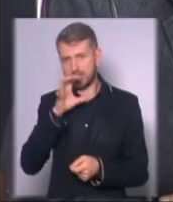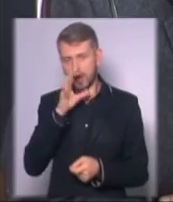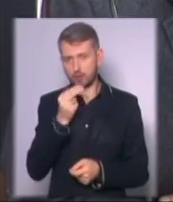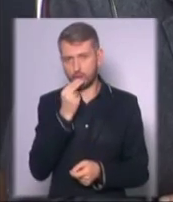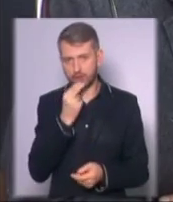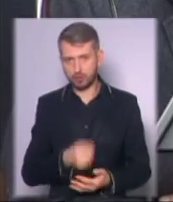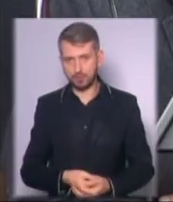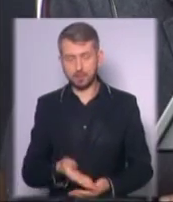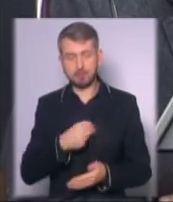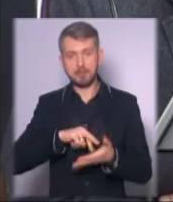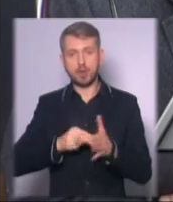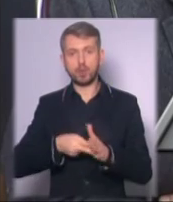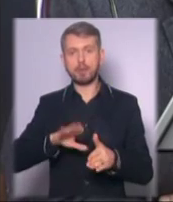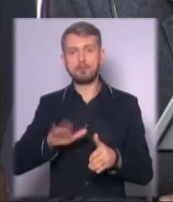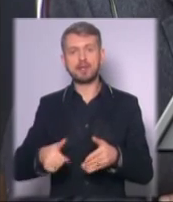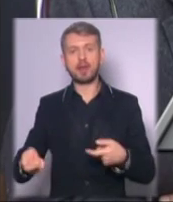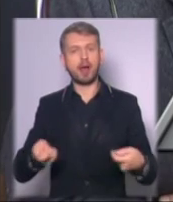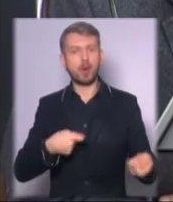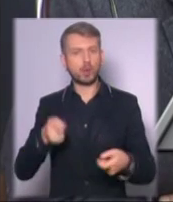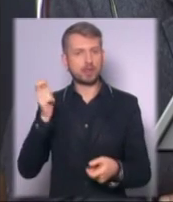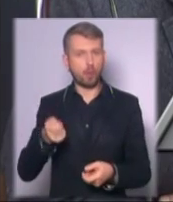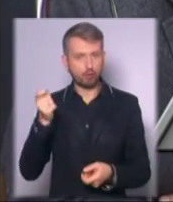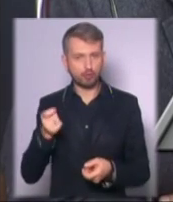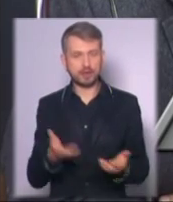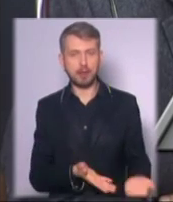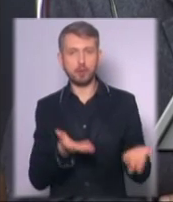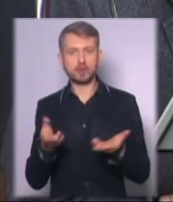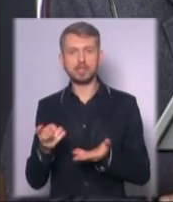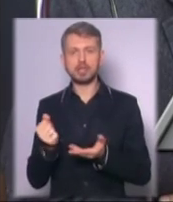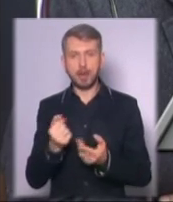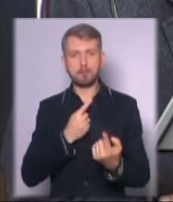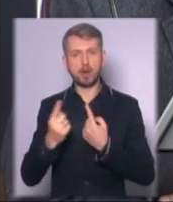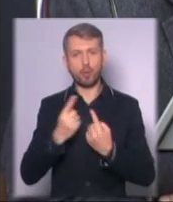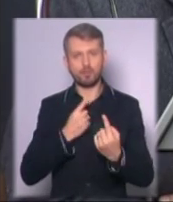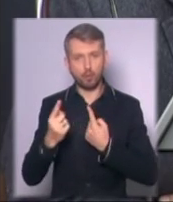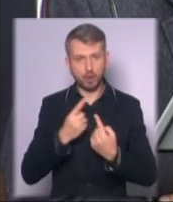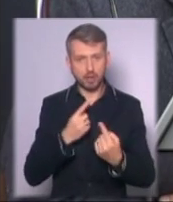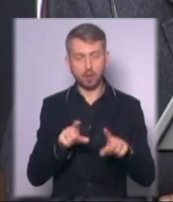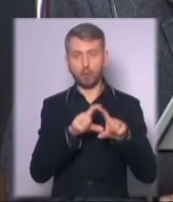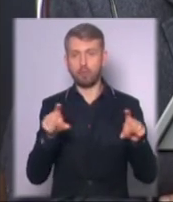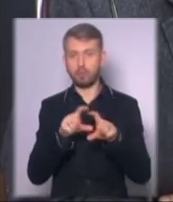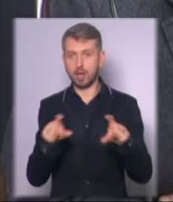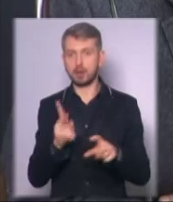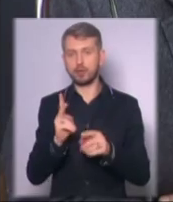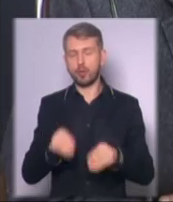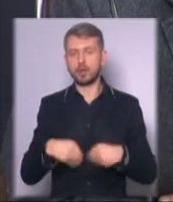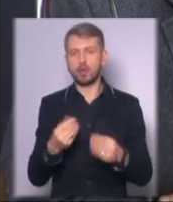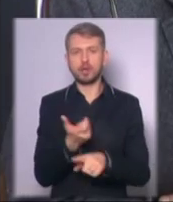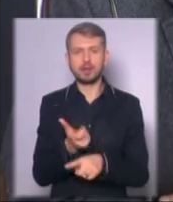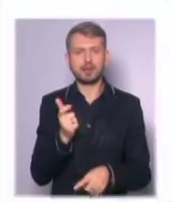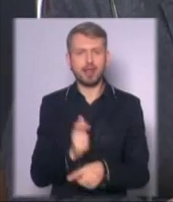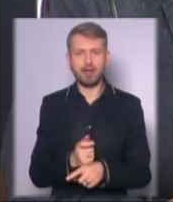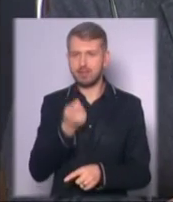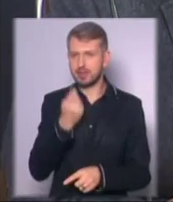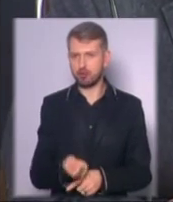плануємо після аукціону запросити на переговорну процедуру компанії, які дають найнижчу